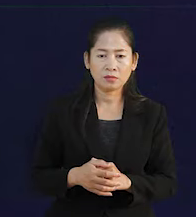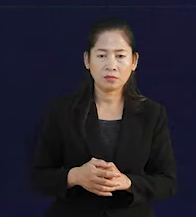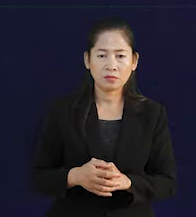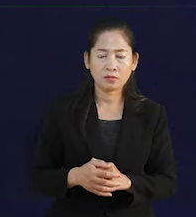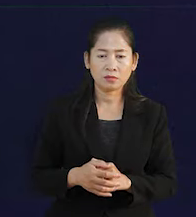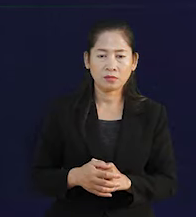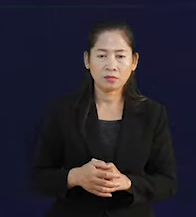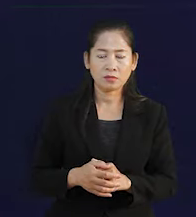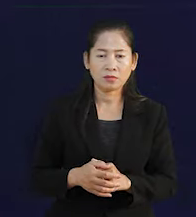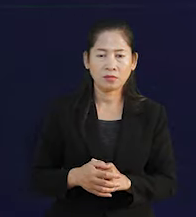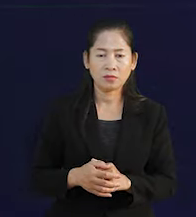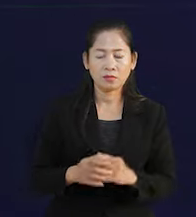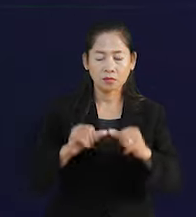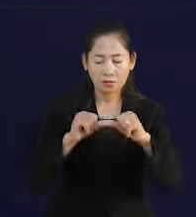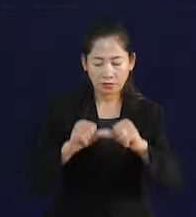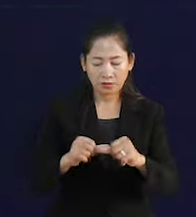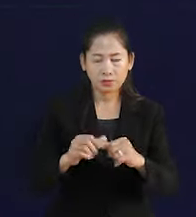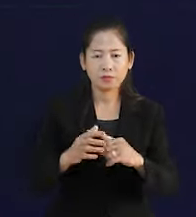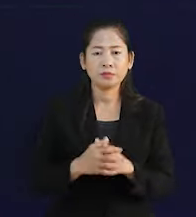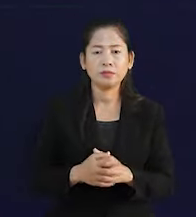មកចប់បន្តទៀត